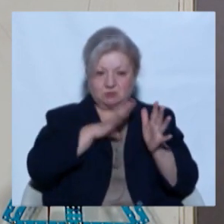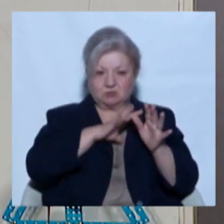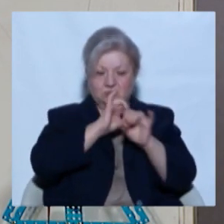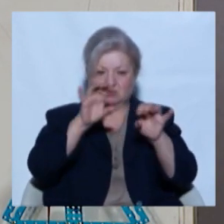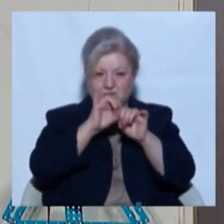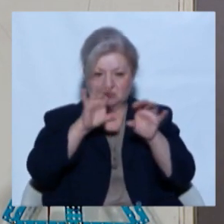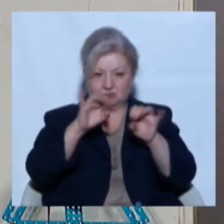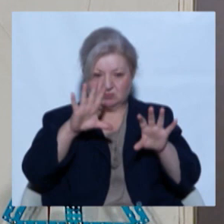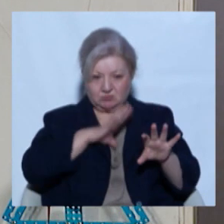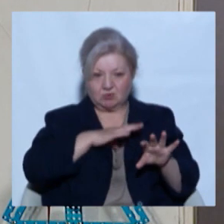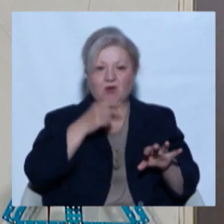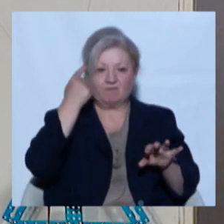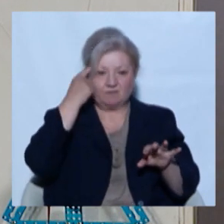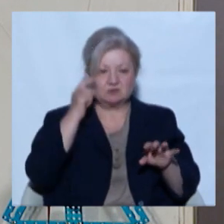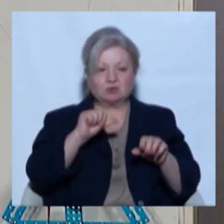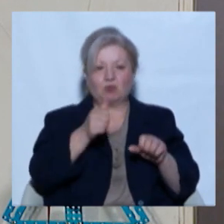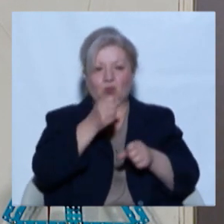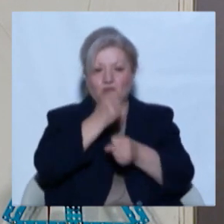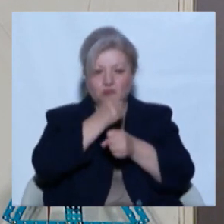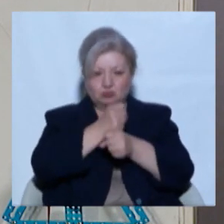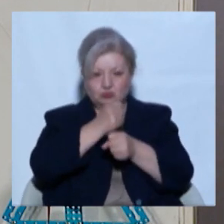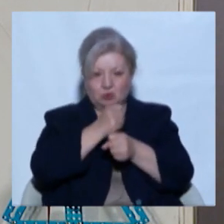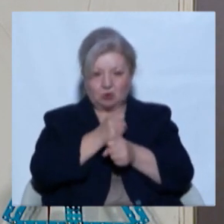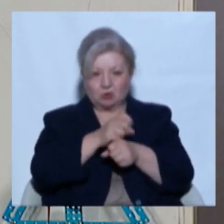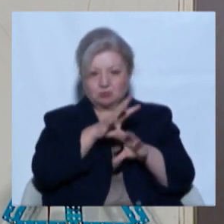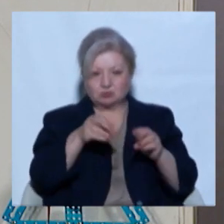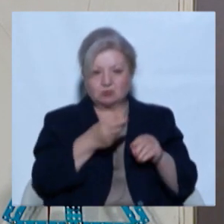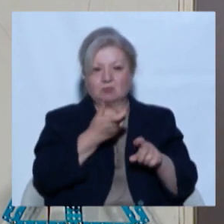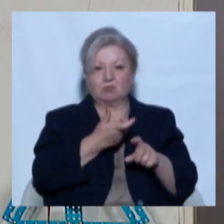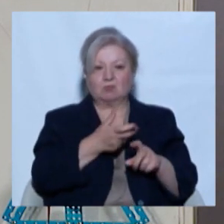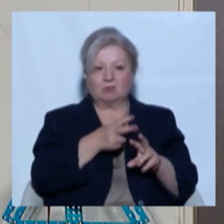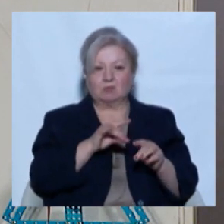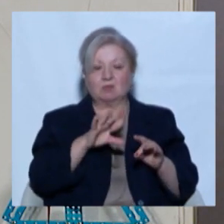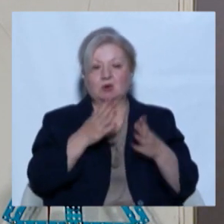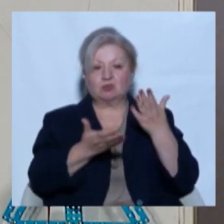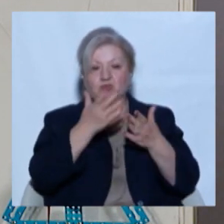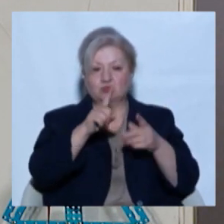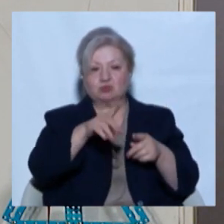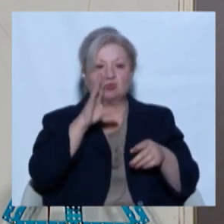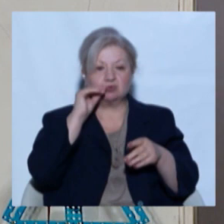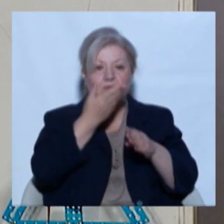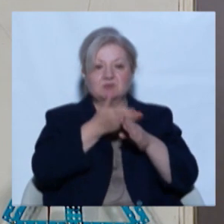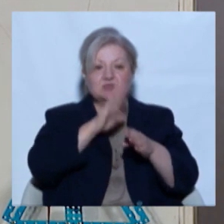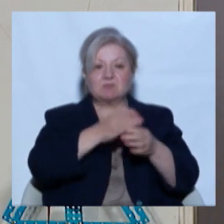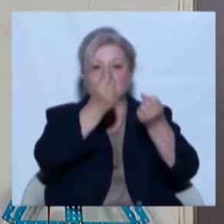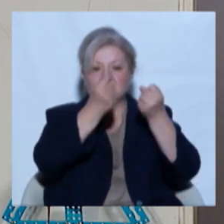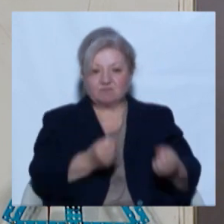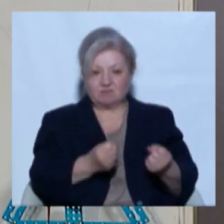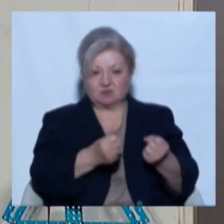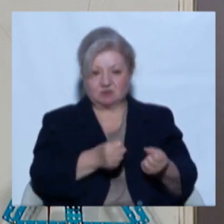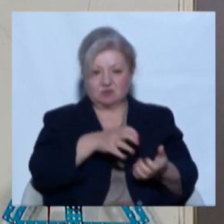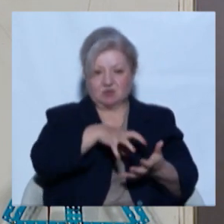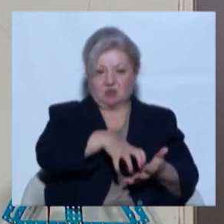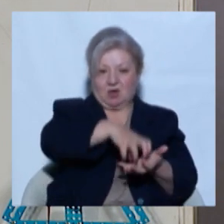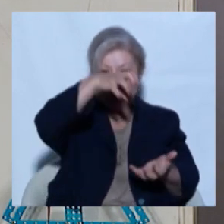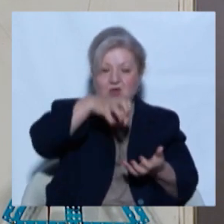როგორ ფუნქციონირებს, მაგრამ სირთული არის დიდი. როდესაც მან საკმაოდ მძიმე ტვირთი უნდა ასწიოს,